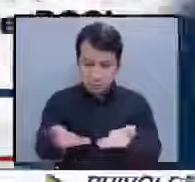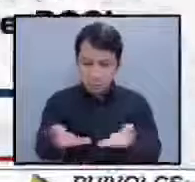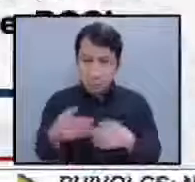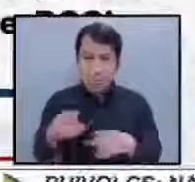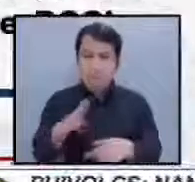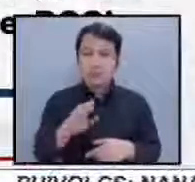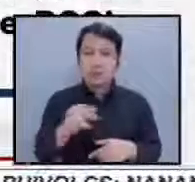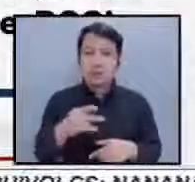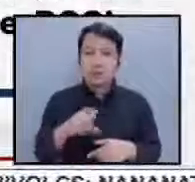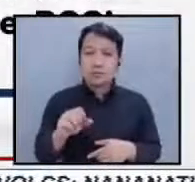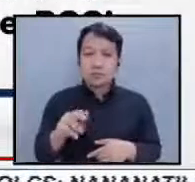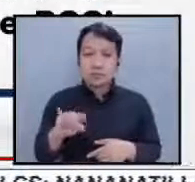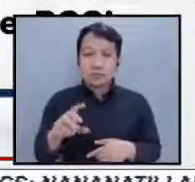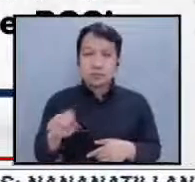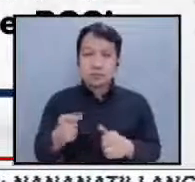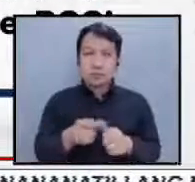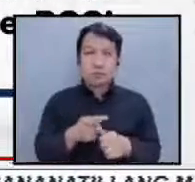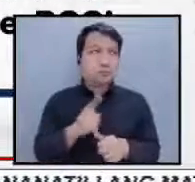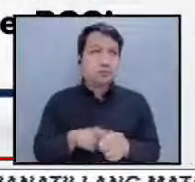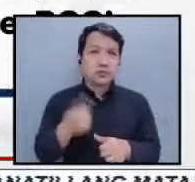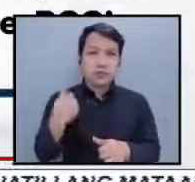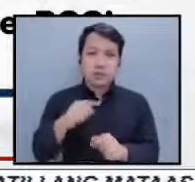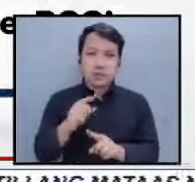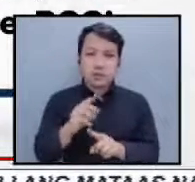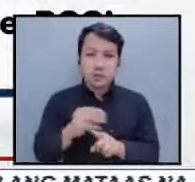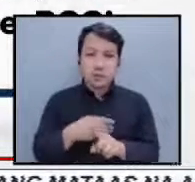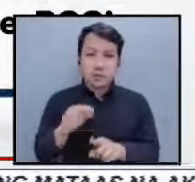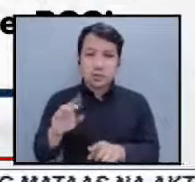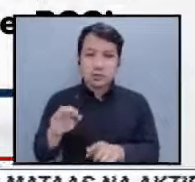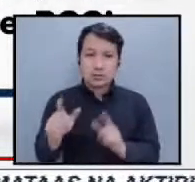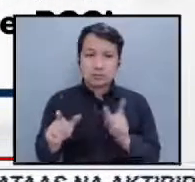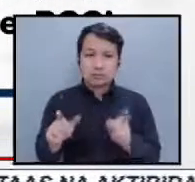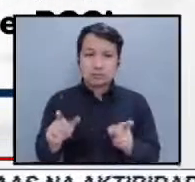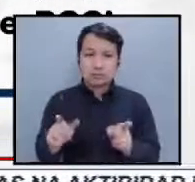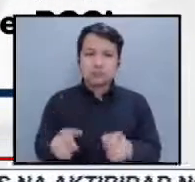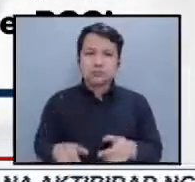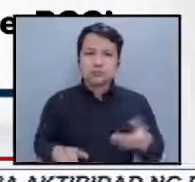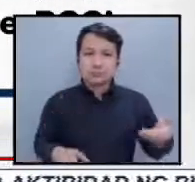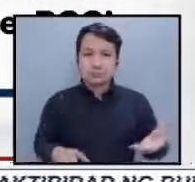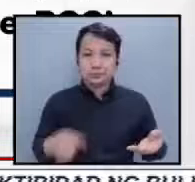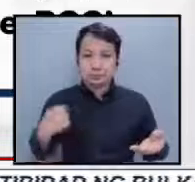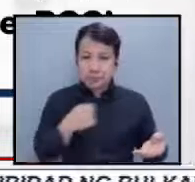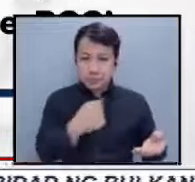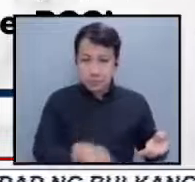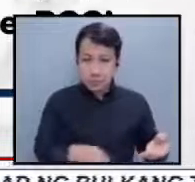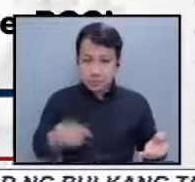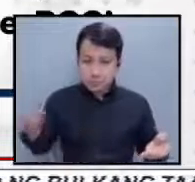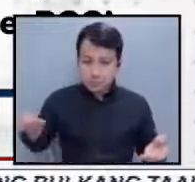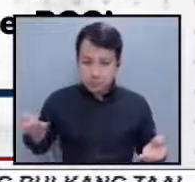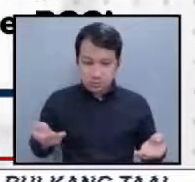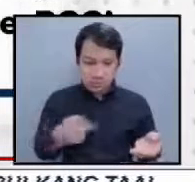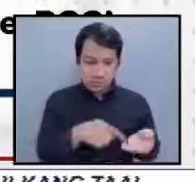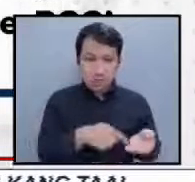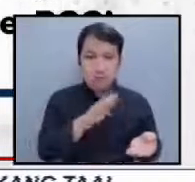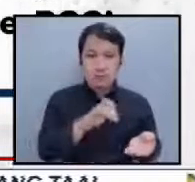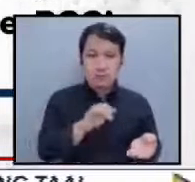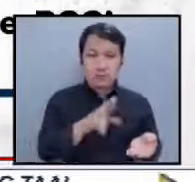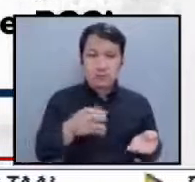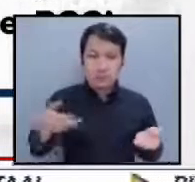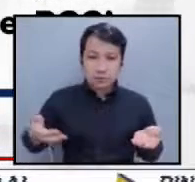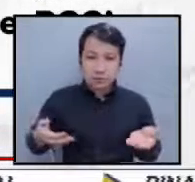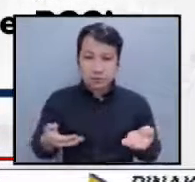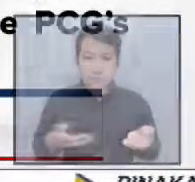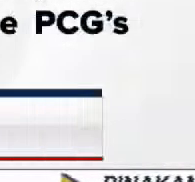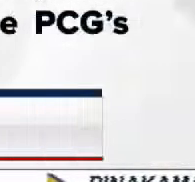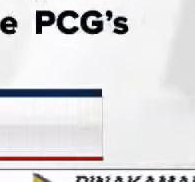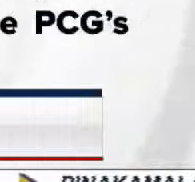Unang naitala ang insidente noong May 19, 2021 kung saan nilapitan ng China Coast Guard ang B-4 vessels na pinapatakbo ng